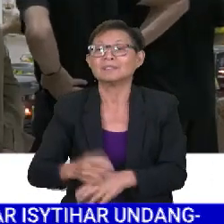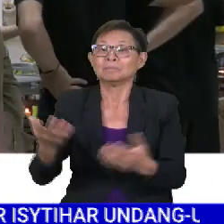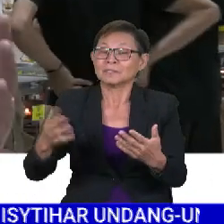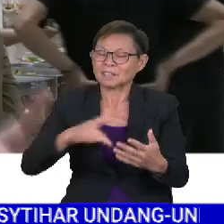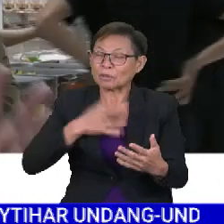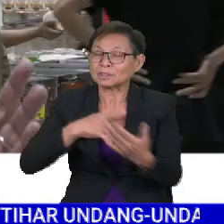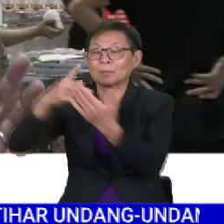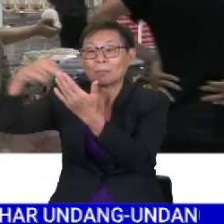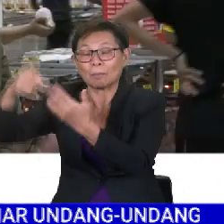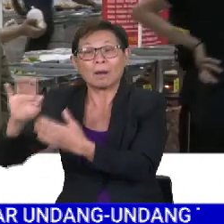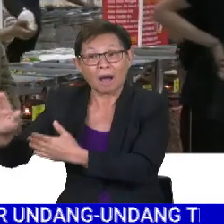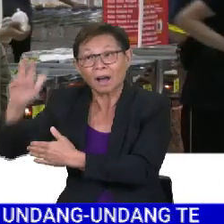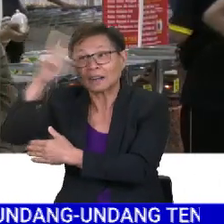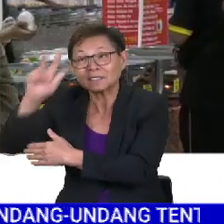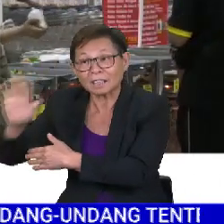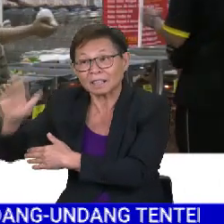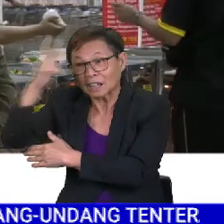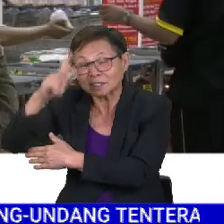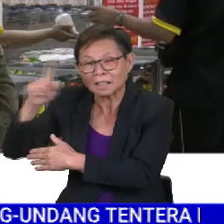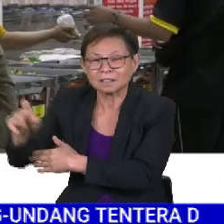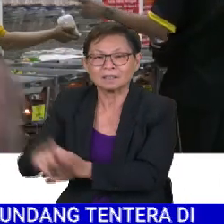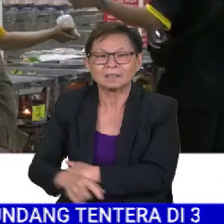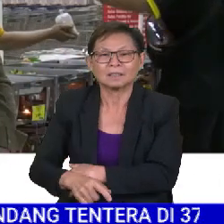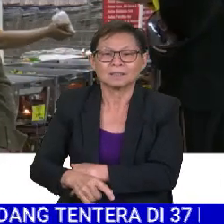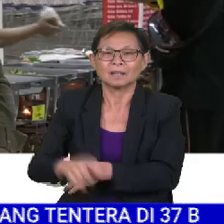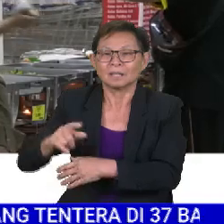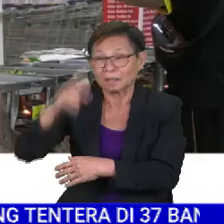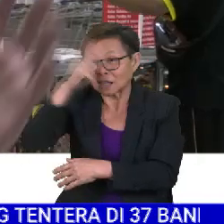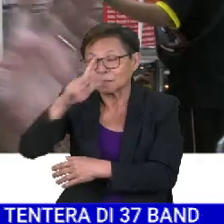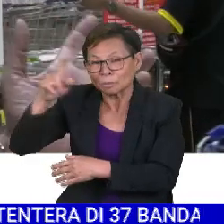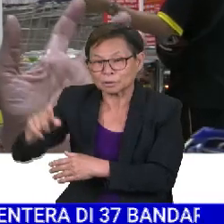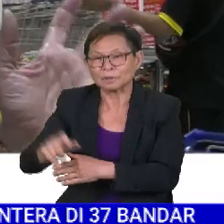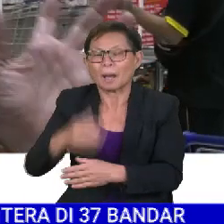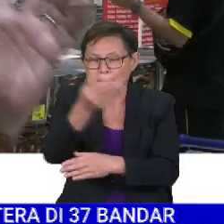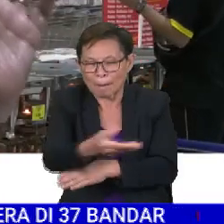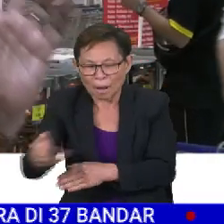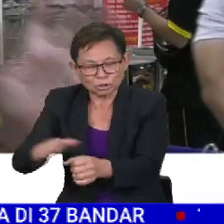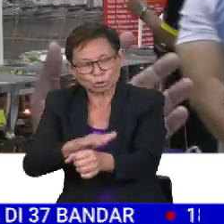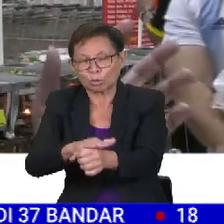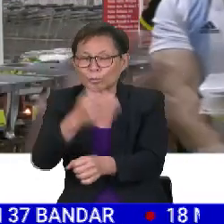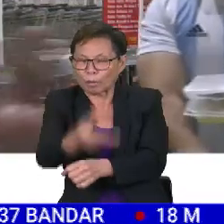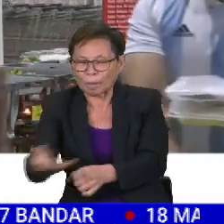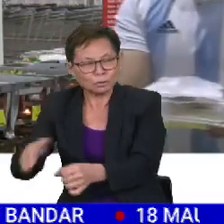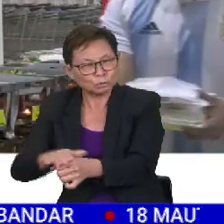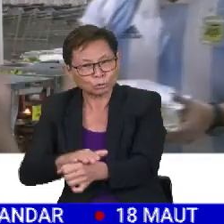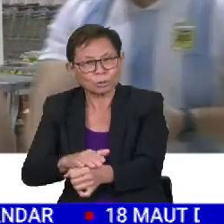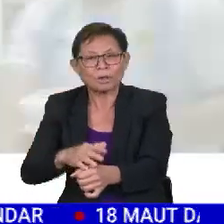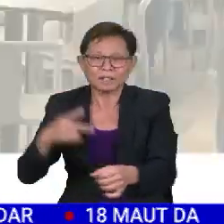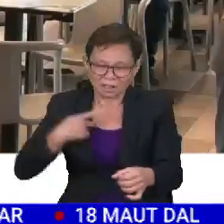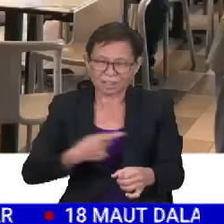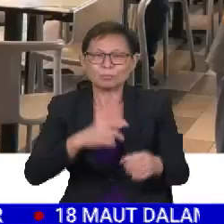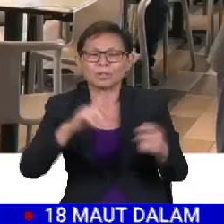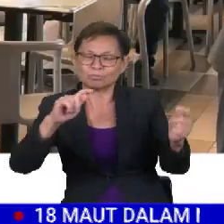kerajaan ialah memastikan tak payah subsidi-subsidi, tapi memastikan bekalan tercukup. Bekalan tercukup, saya rasa kita boleh